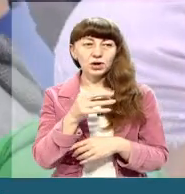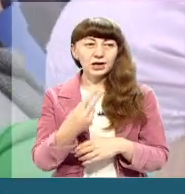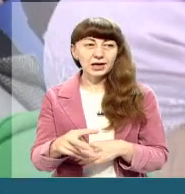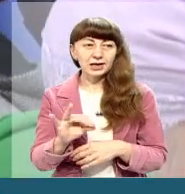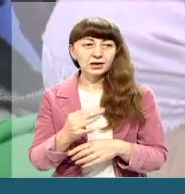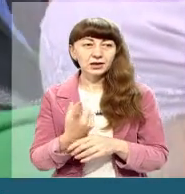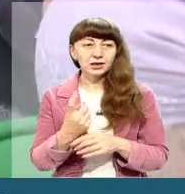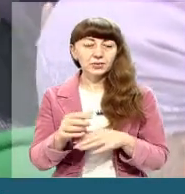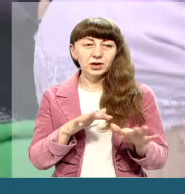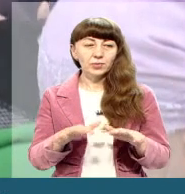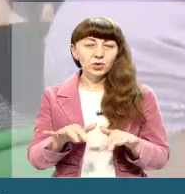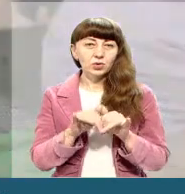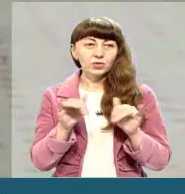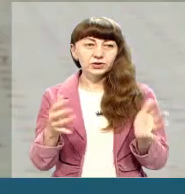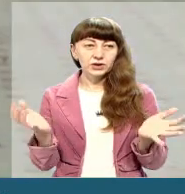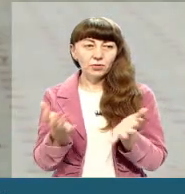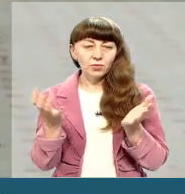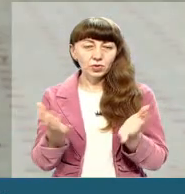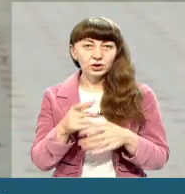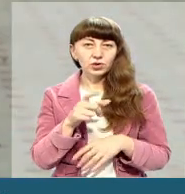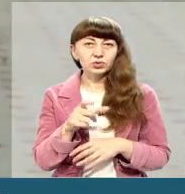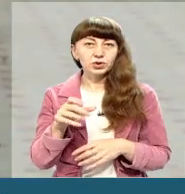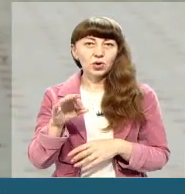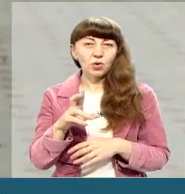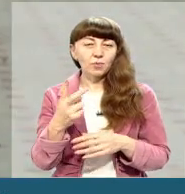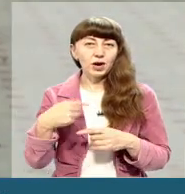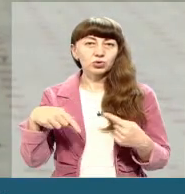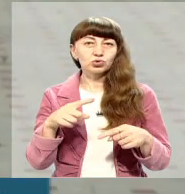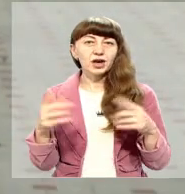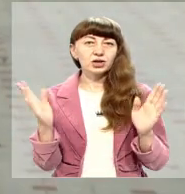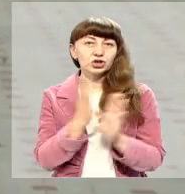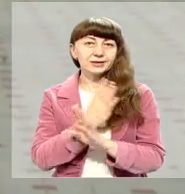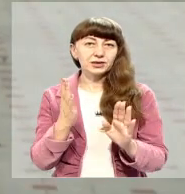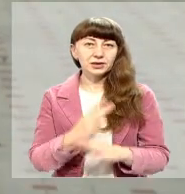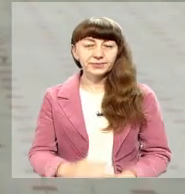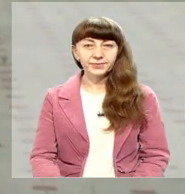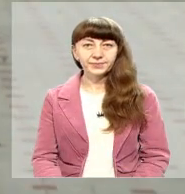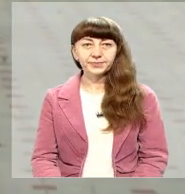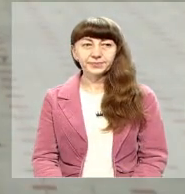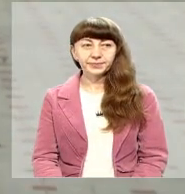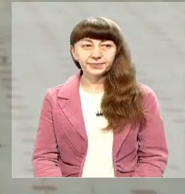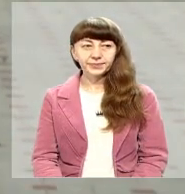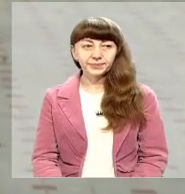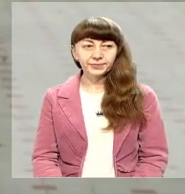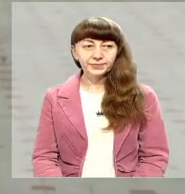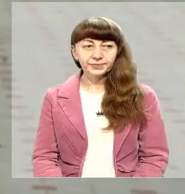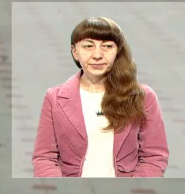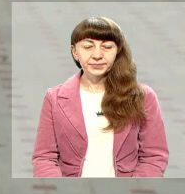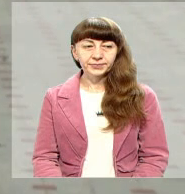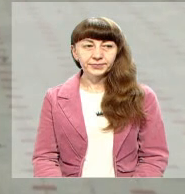қамқорлығы еселене түсті. Жылда осы күні біз басына келіп Құран оқып,